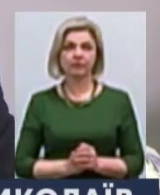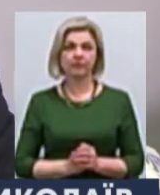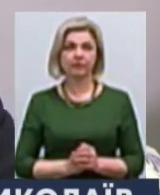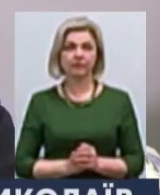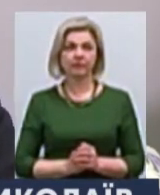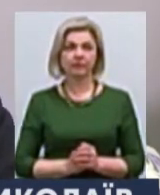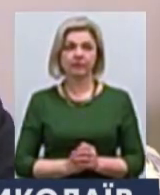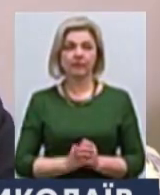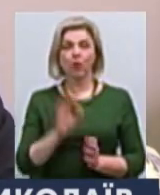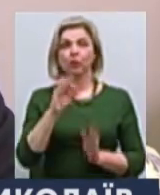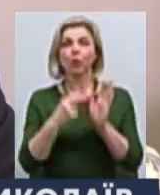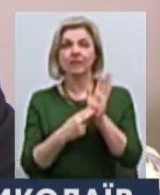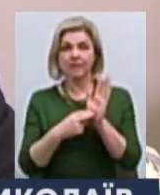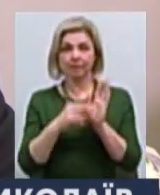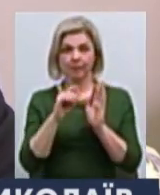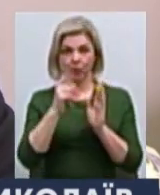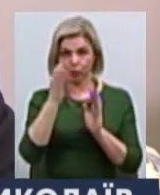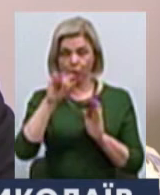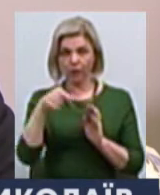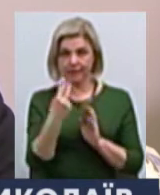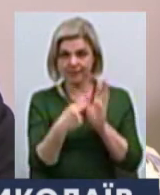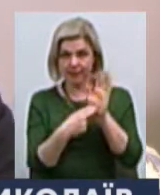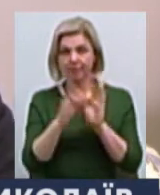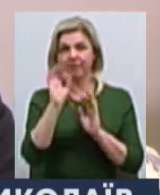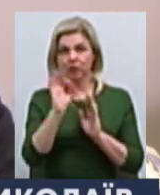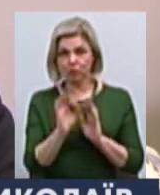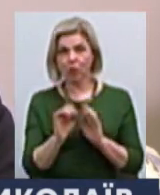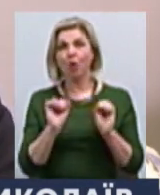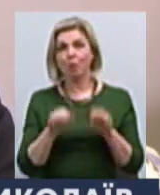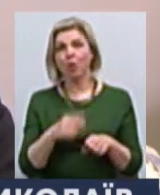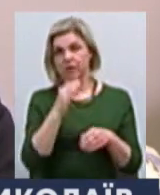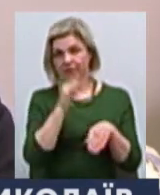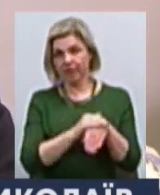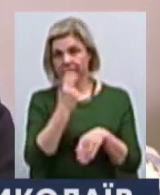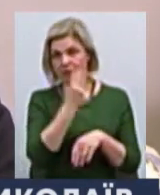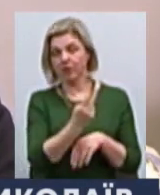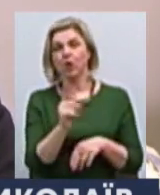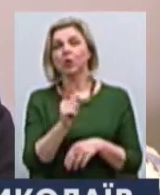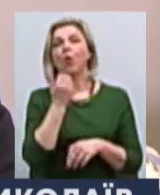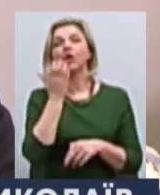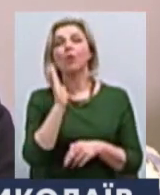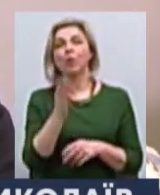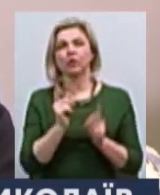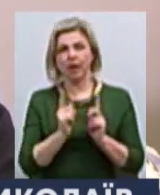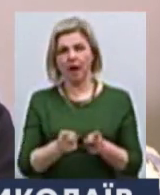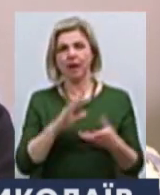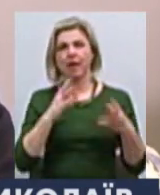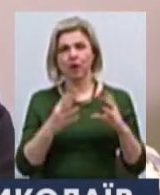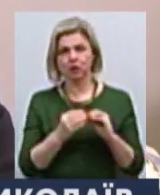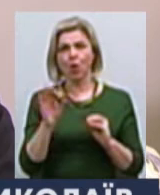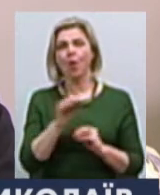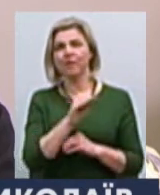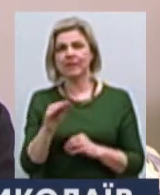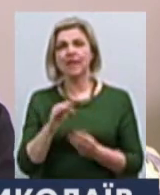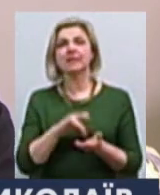Якраз вона йде 0,7%. Ми можемо також пересвідчитись, коли будуть реальні результати офіційної центральної виборчої